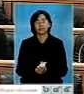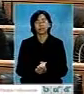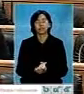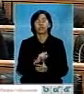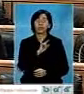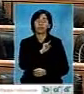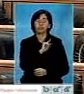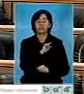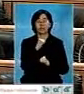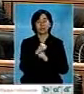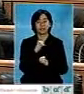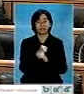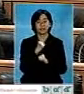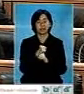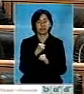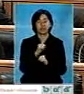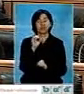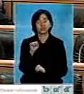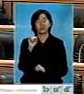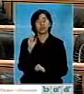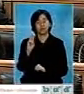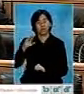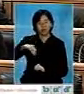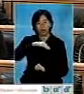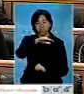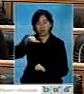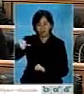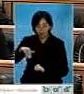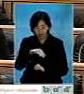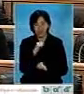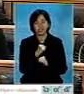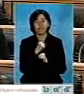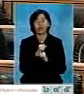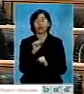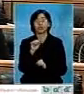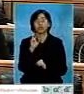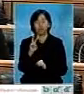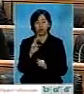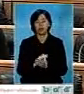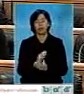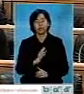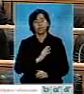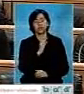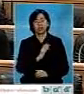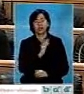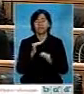ำหน้าที่ของสมาชิกวุฒิสภาในสภาทรงเกียรติแห่งนี้ก็จะมีความทัดเทียม